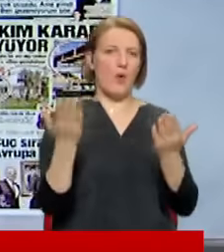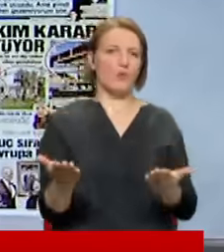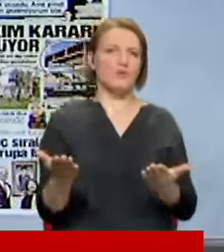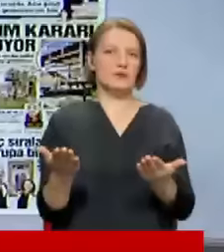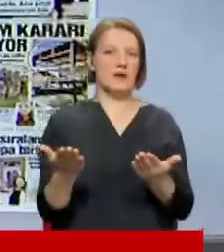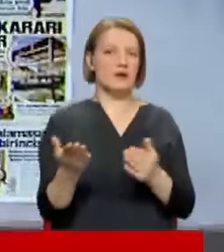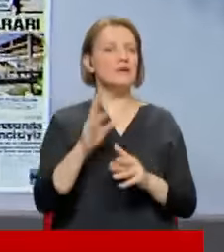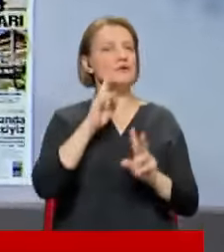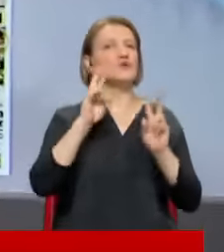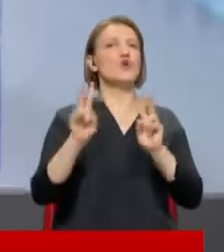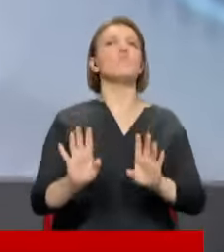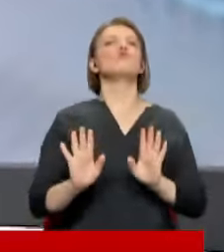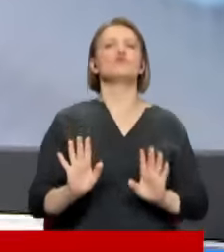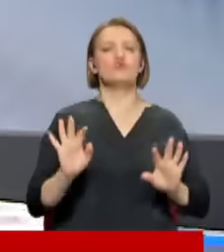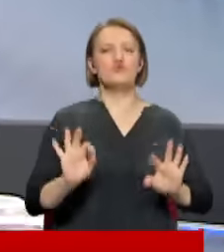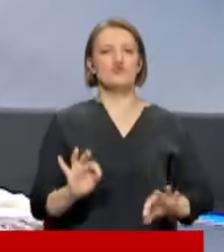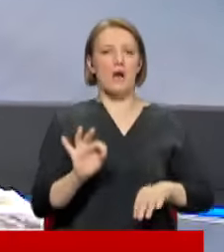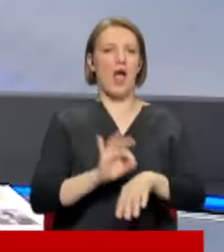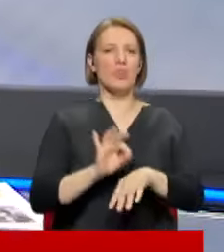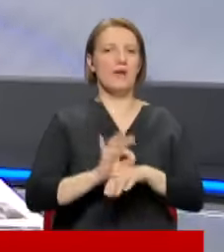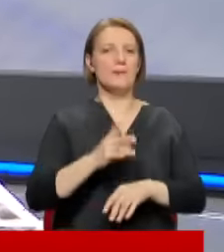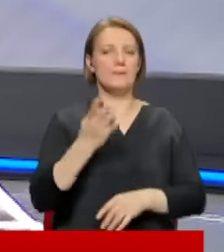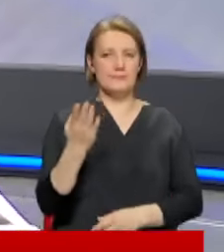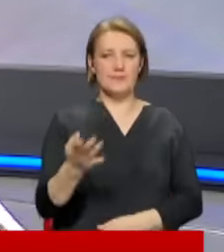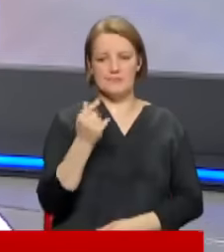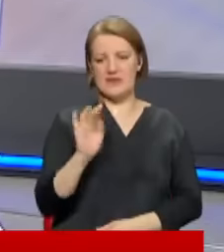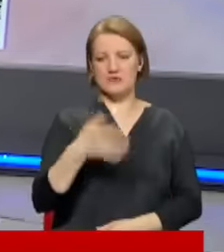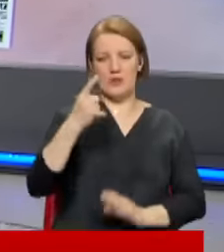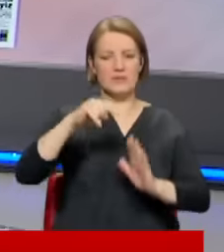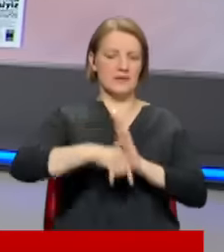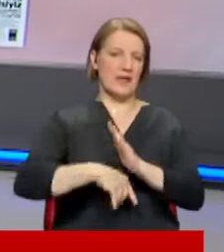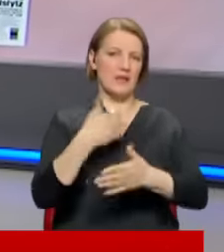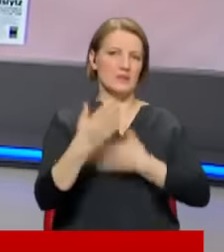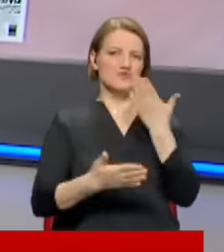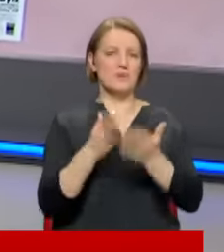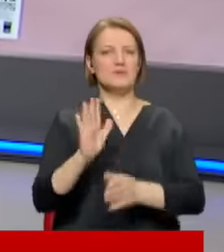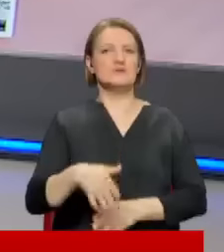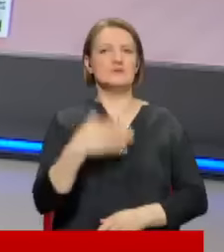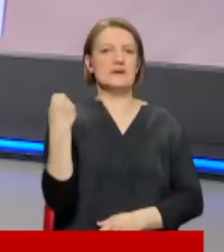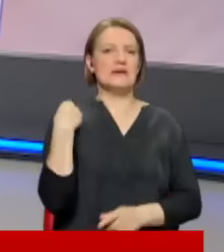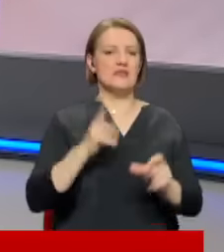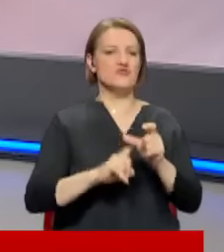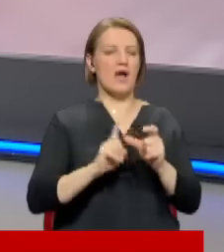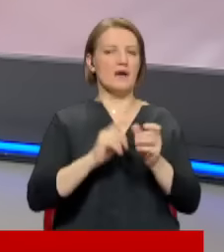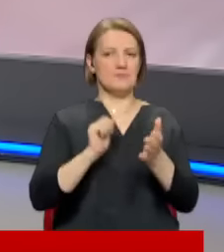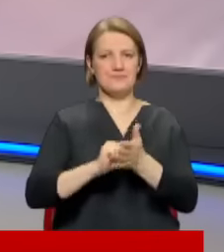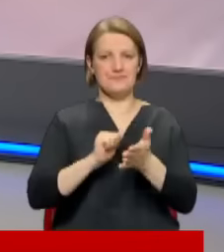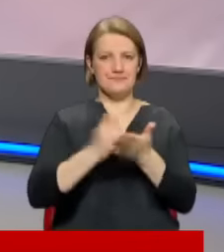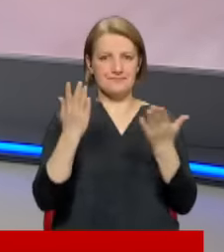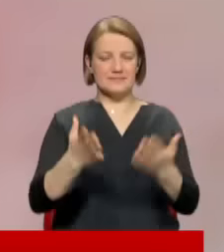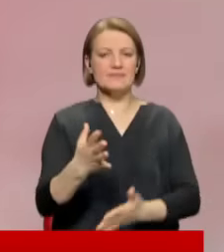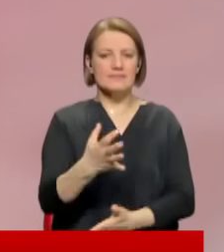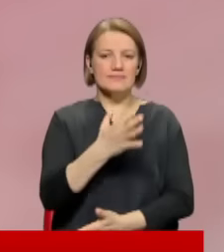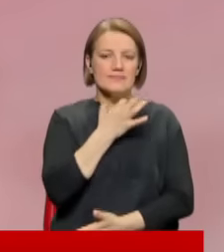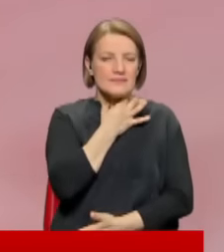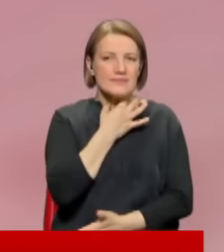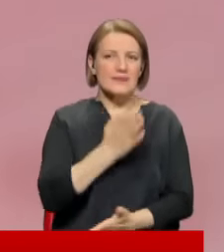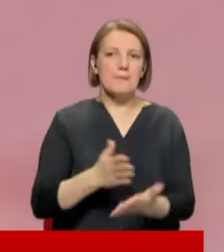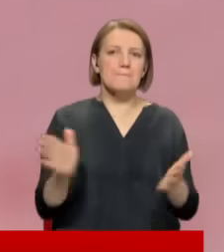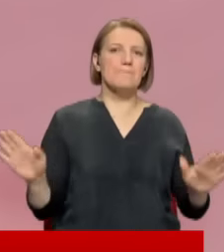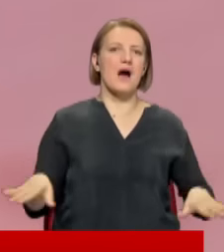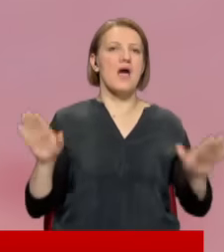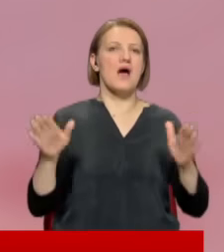da görmüyoruz. Şu anda bir direnç var. Birazdan detaylandıracağız. Sonra Yeni Çağ Gazetesi, dar gelirlinin